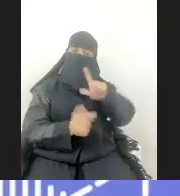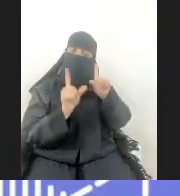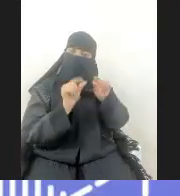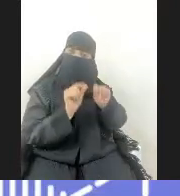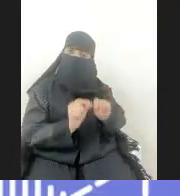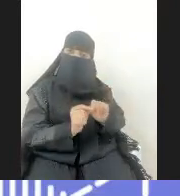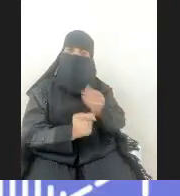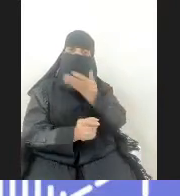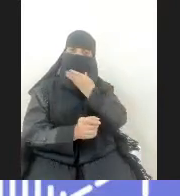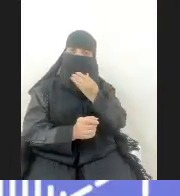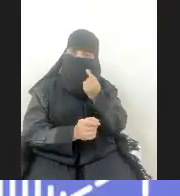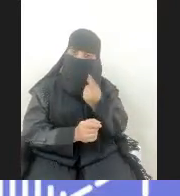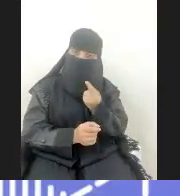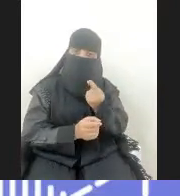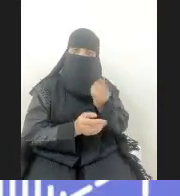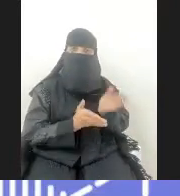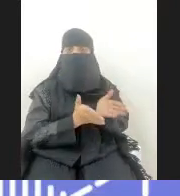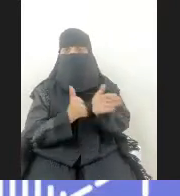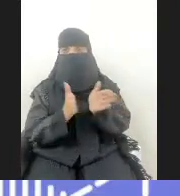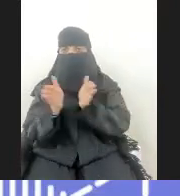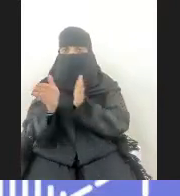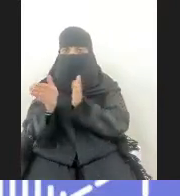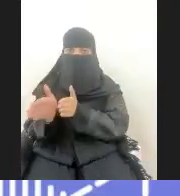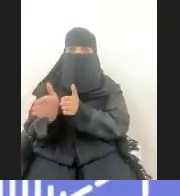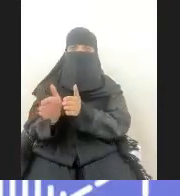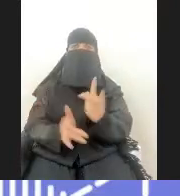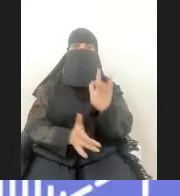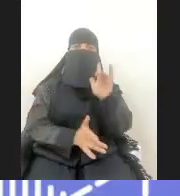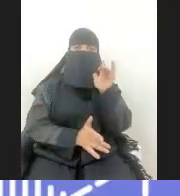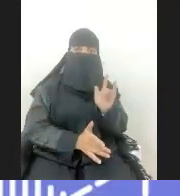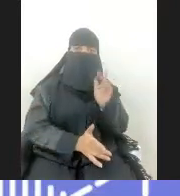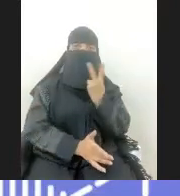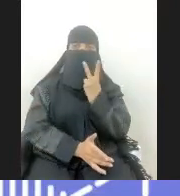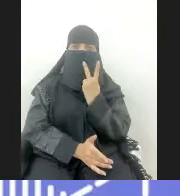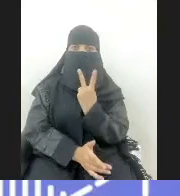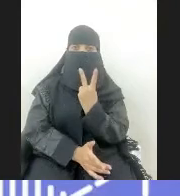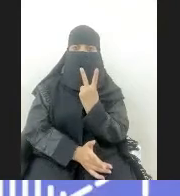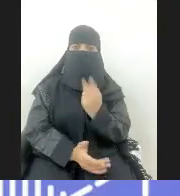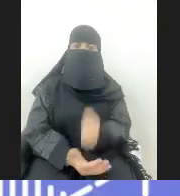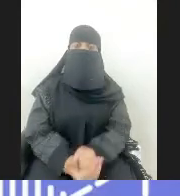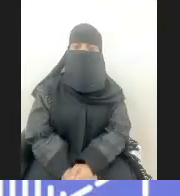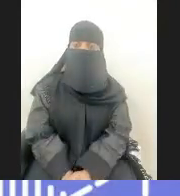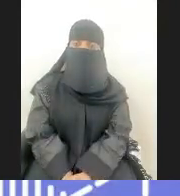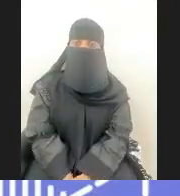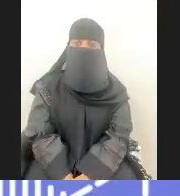لي الآن أن ننتقل إلى الجلسة الثانية.